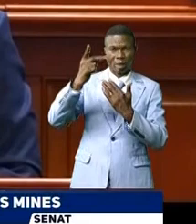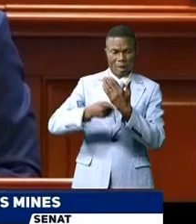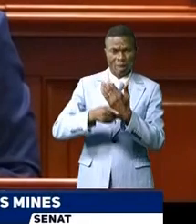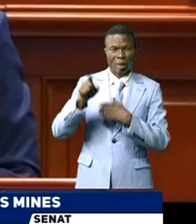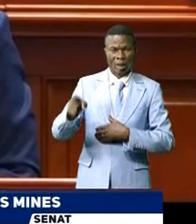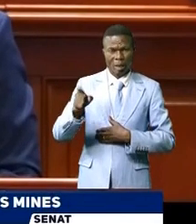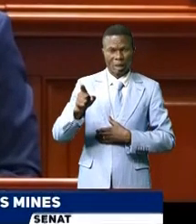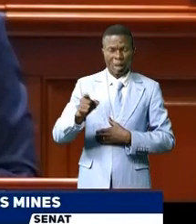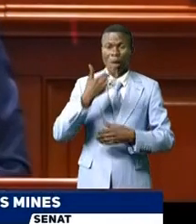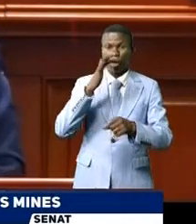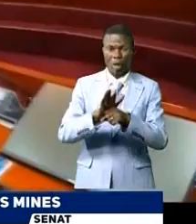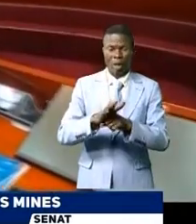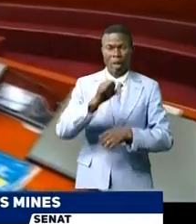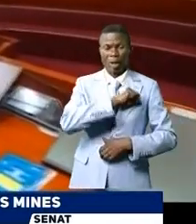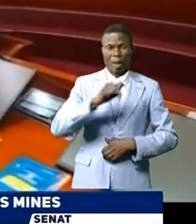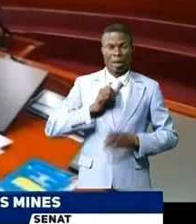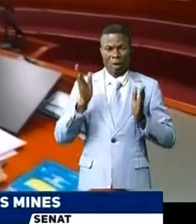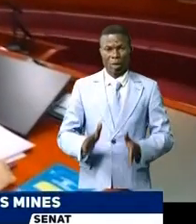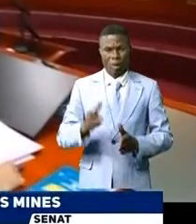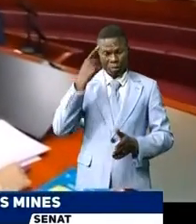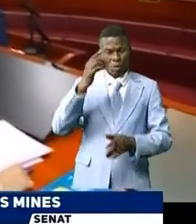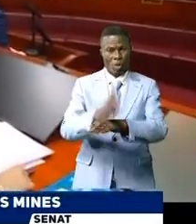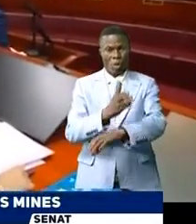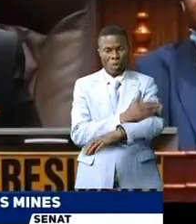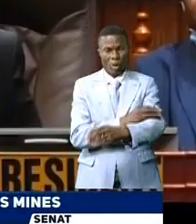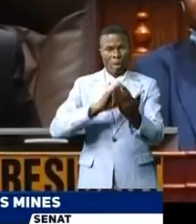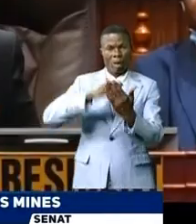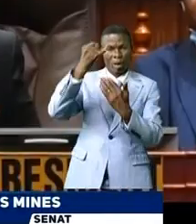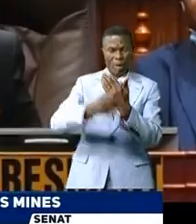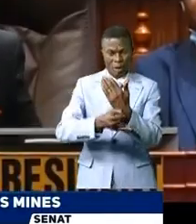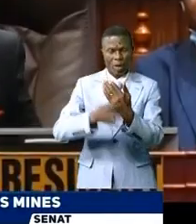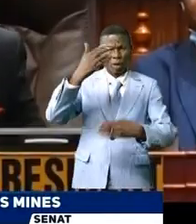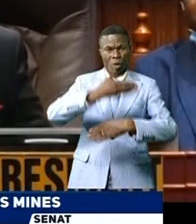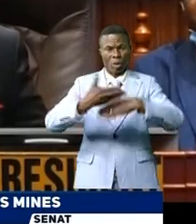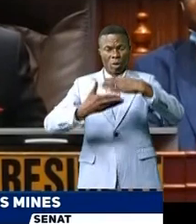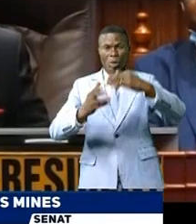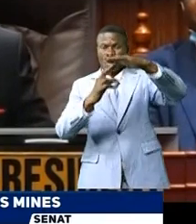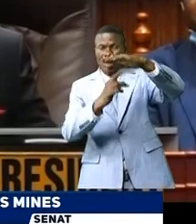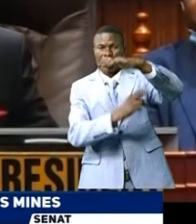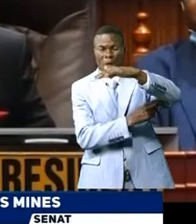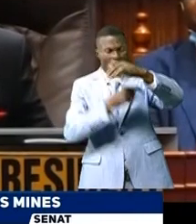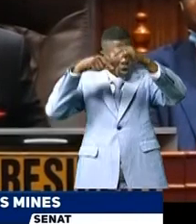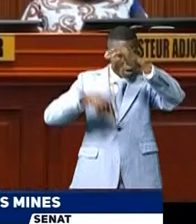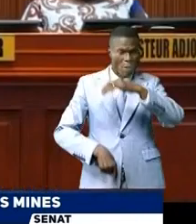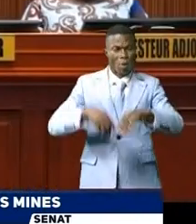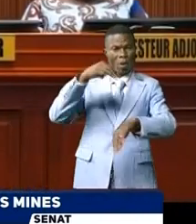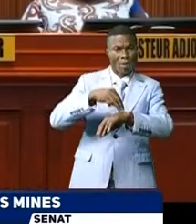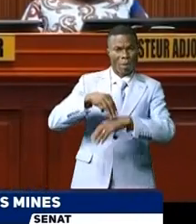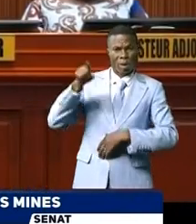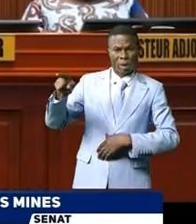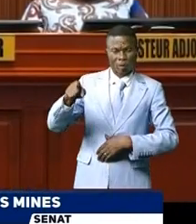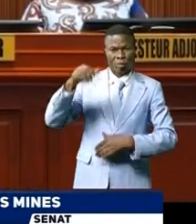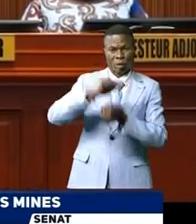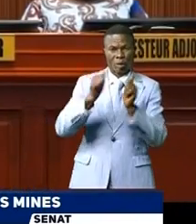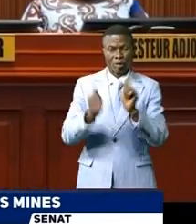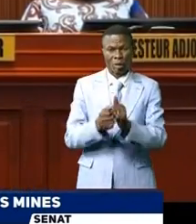Mwando, a rassuré les sénateurs quant à l'avancement du projet de la construction du port en eau profonde de Banana. Au